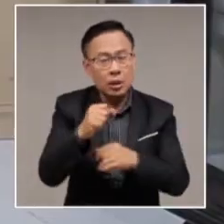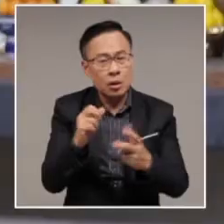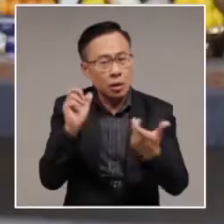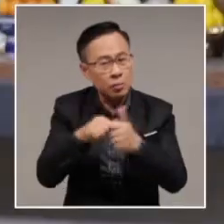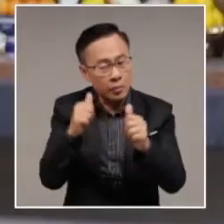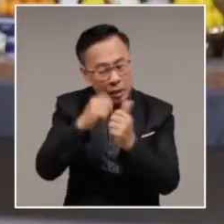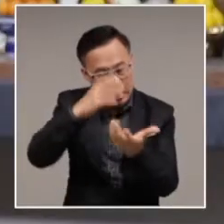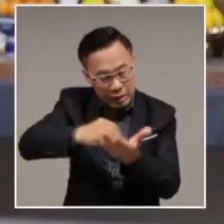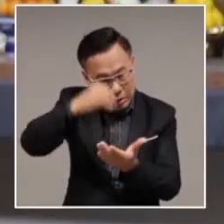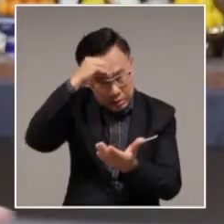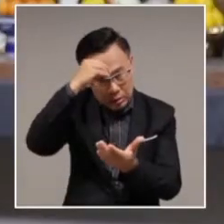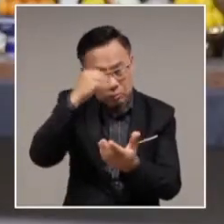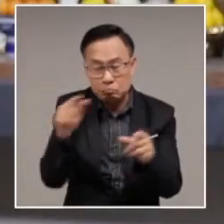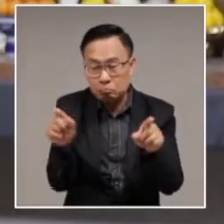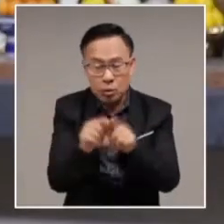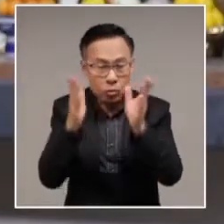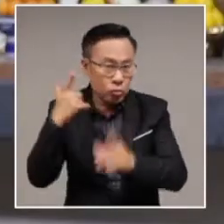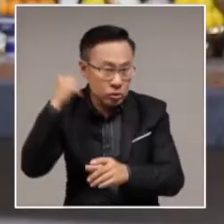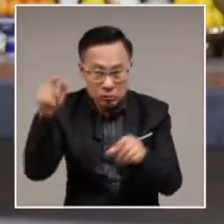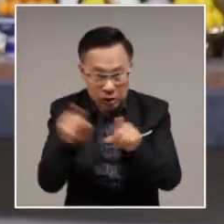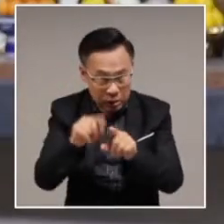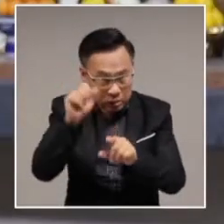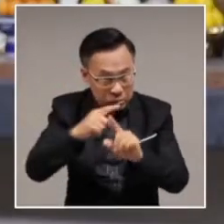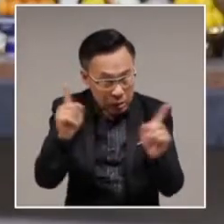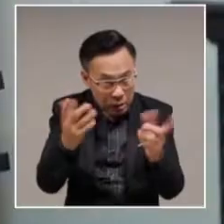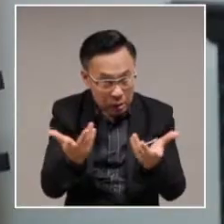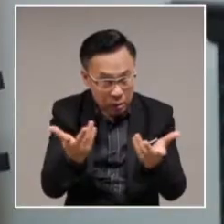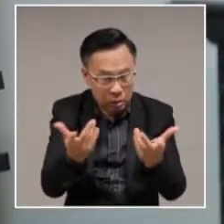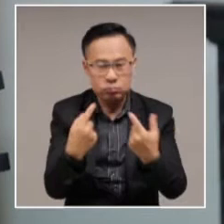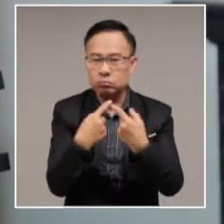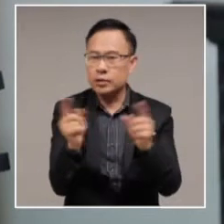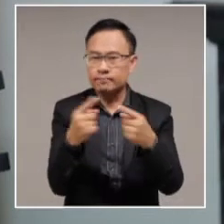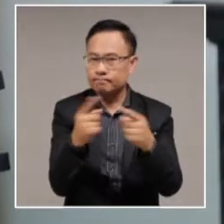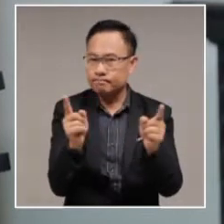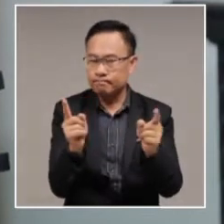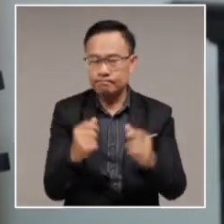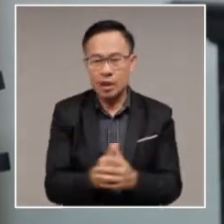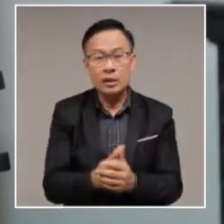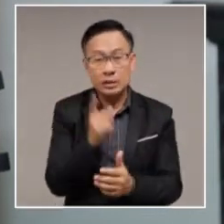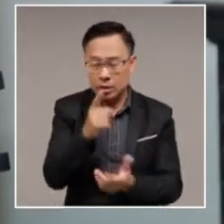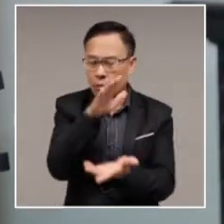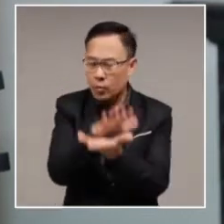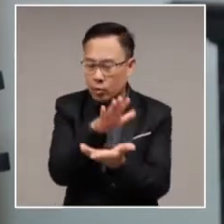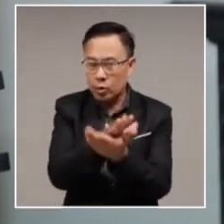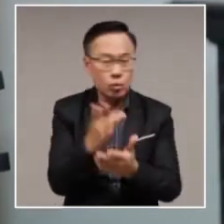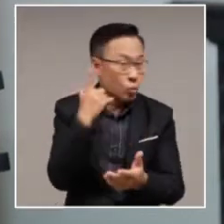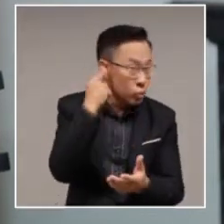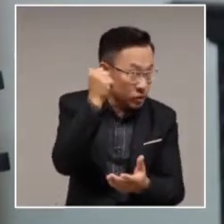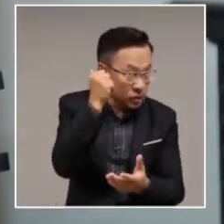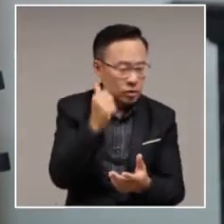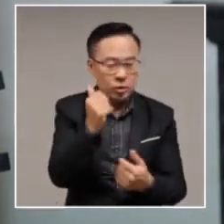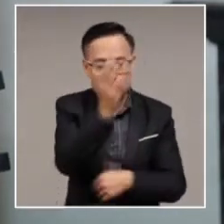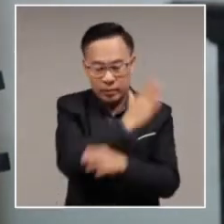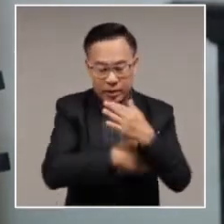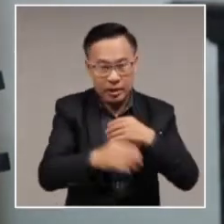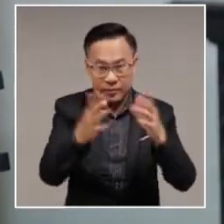เราเนี่ยได้เข้าสู่ระบบการศึกษาเหมือนเด็กทั่วไปไหมคะพี่นุ้ย ไม่ค่ะเพราะว่าจริงๆเขามีโรงเรียนเฉพาะก็มีแต่ว่าจะ